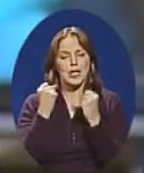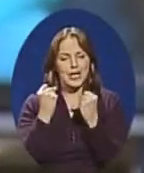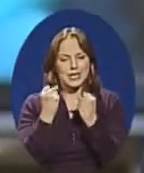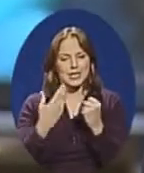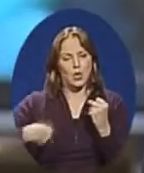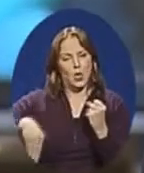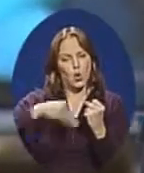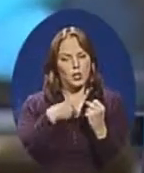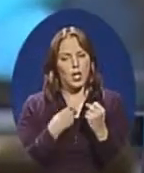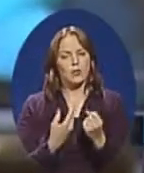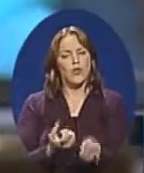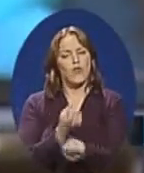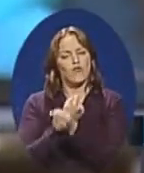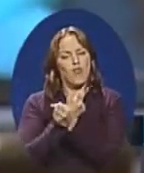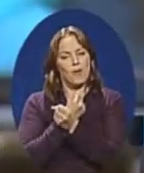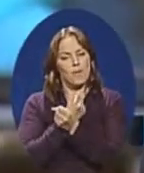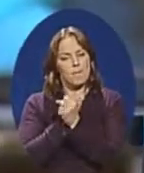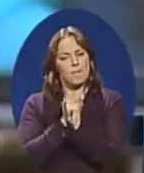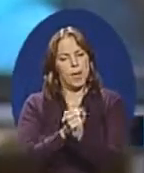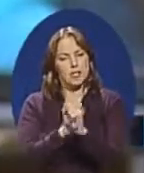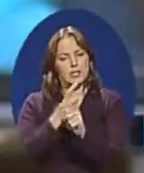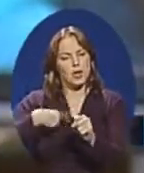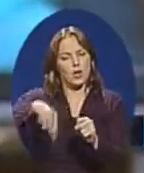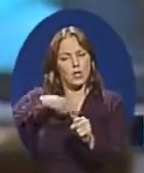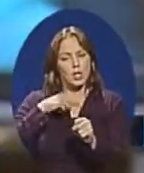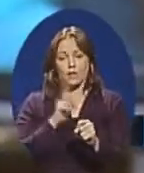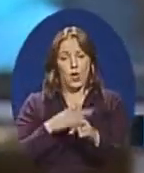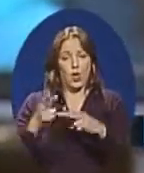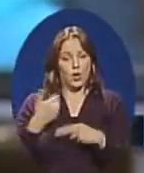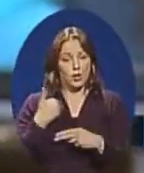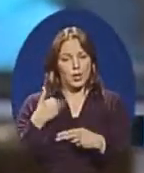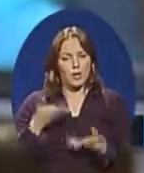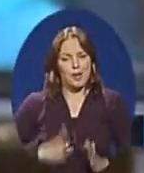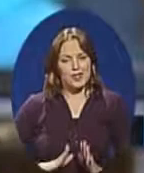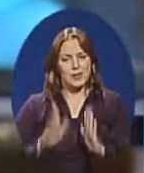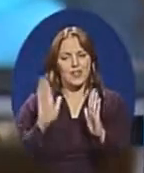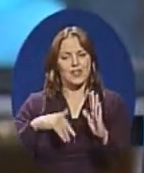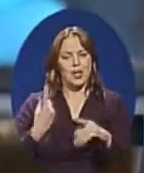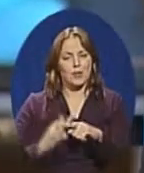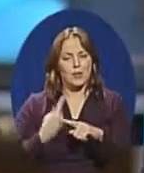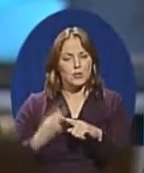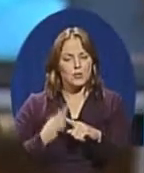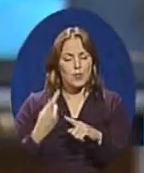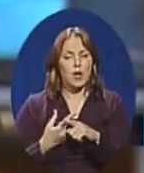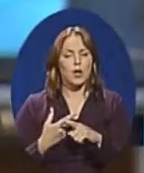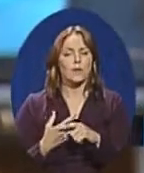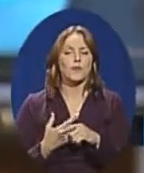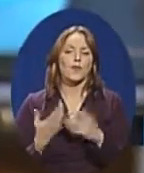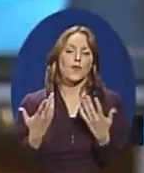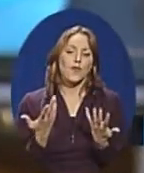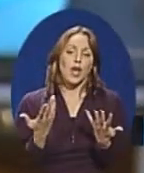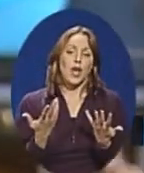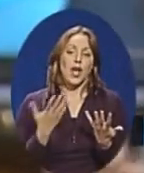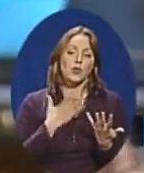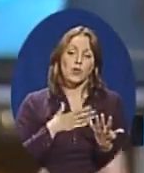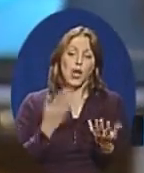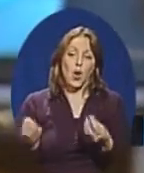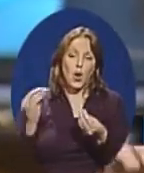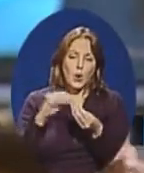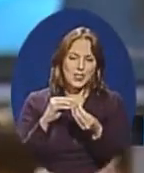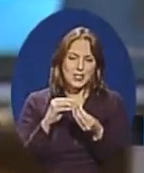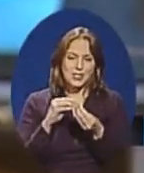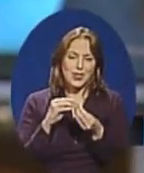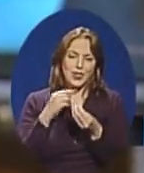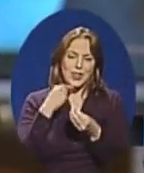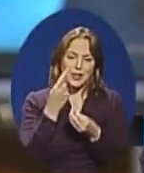אותנו ומחזק אותנו, והוא לא רק אותנו, גם את הבן וגם את המשפחה. ואני רוצה רק להוסיף איזו